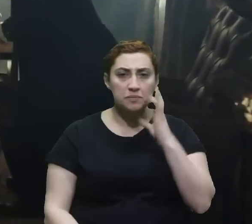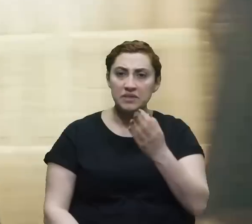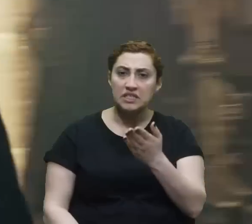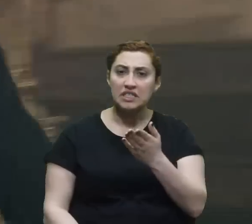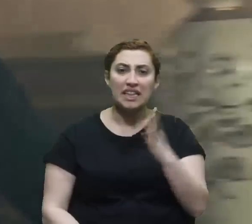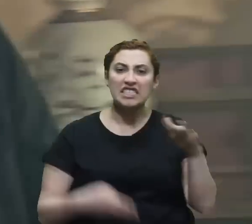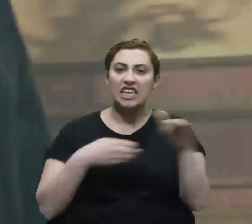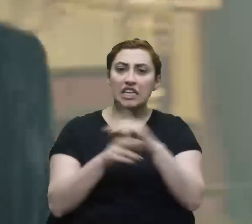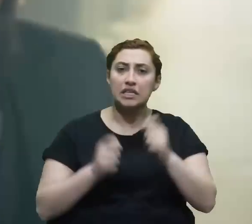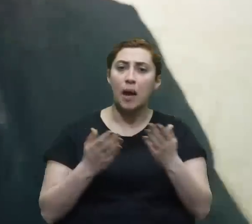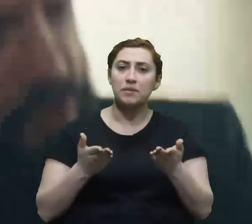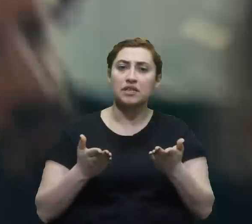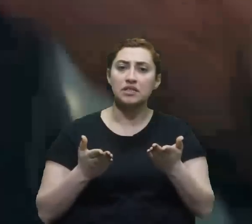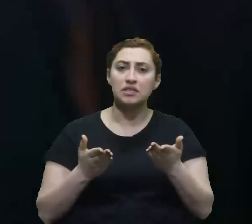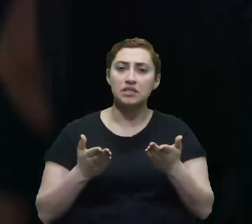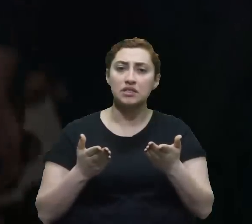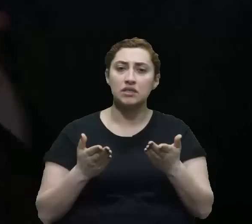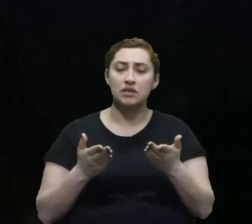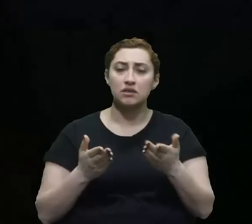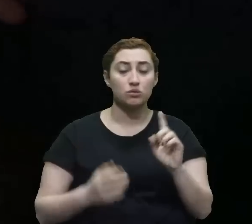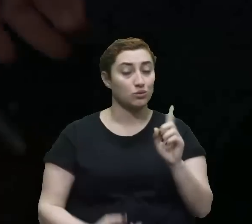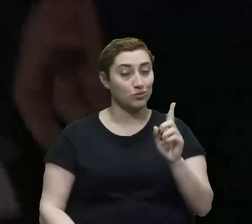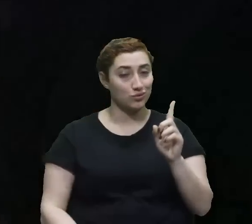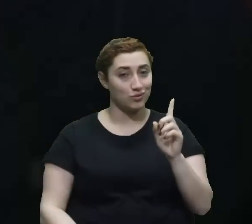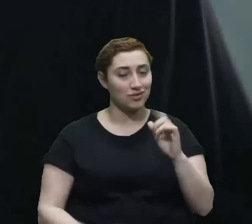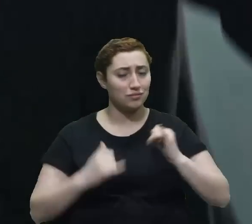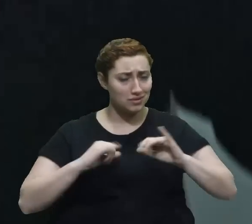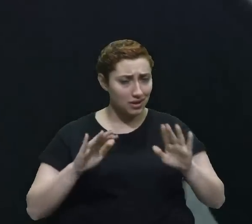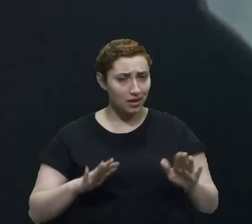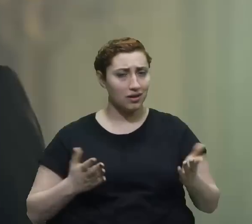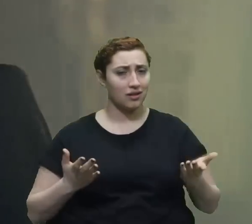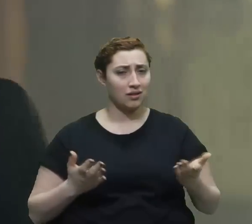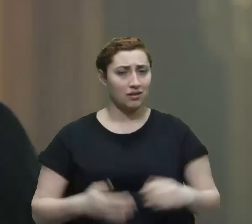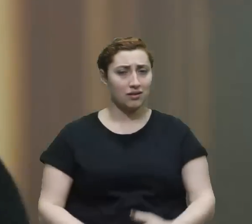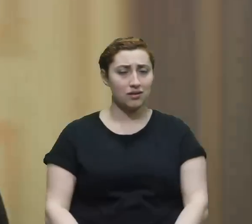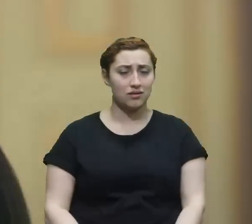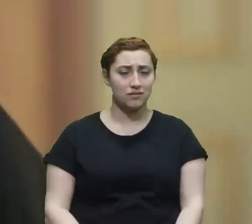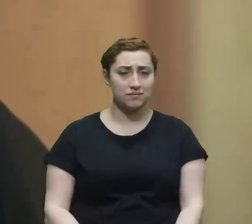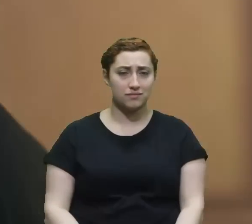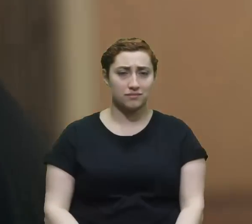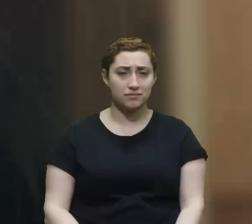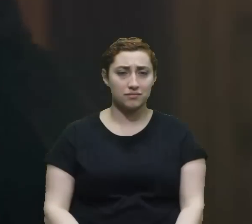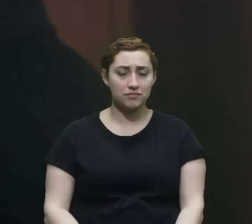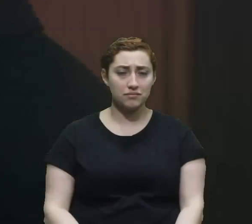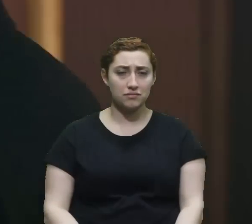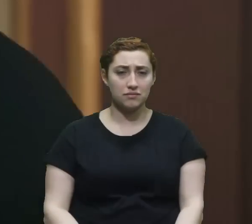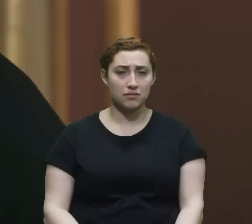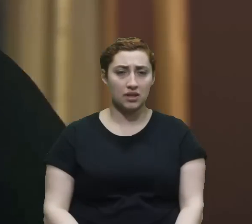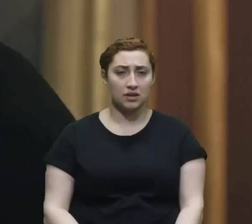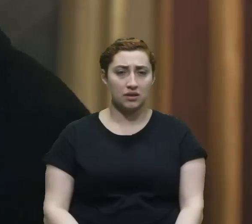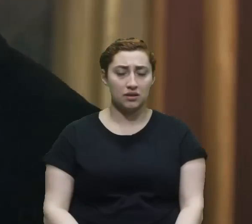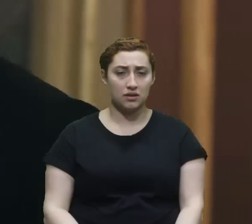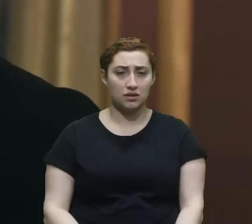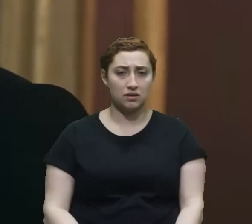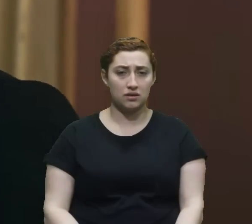Kimsiniz? Nasıl girdiniz içeri? Ali adamın silahını aldı. Sakin. Mustafa odaya göz atarken birden sehpadaki